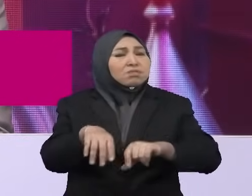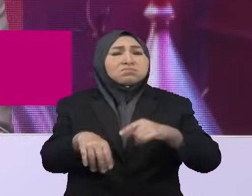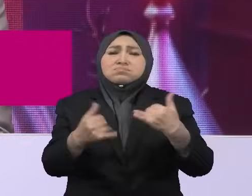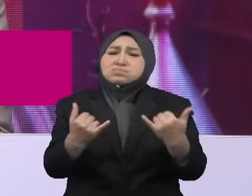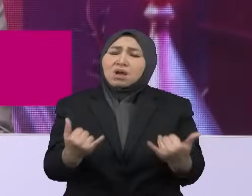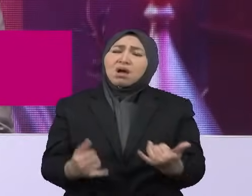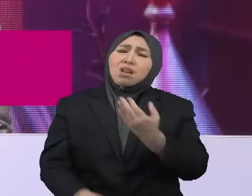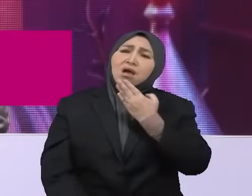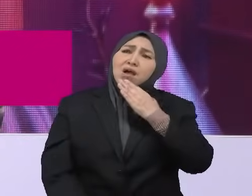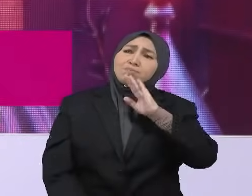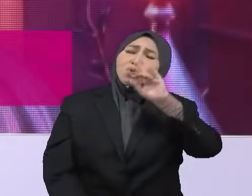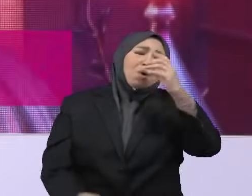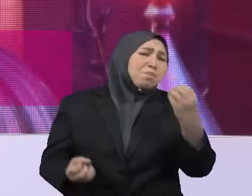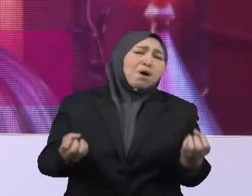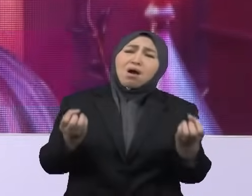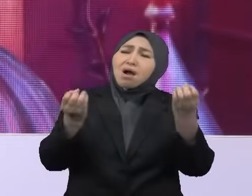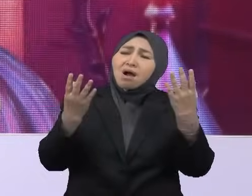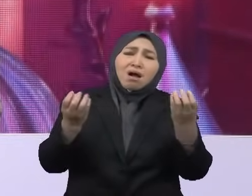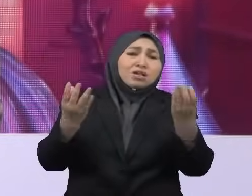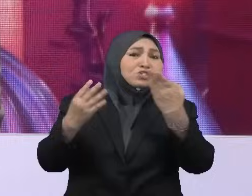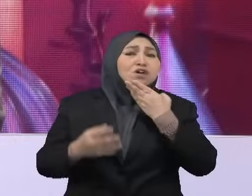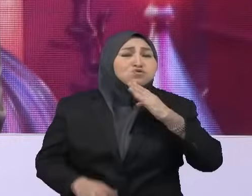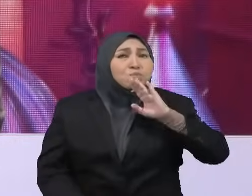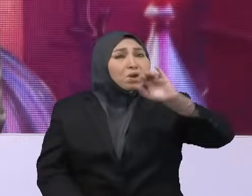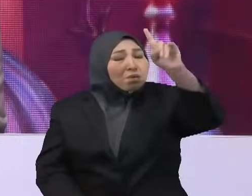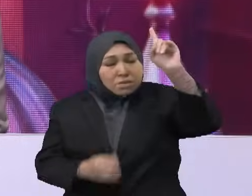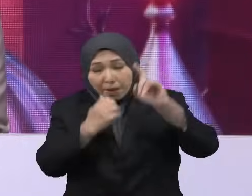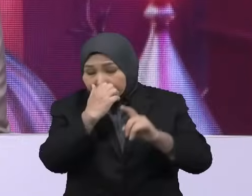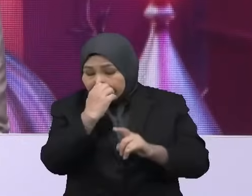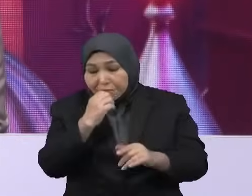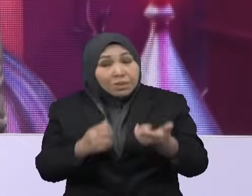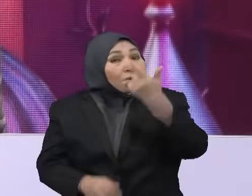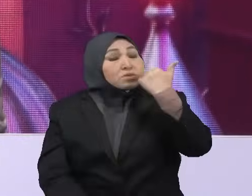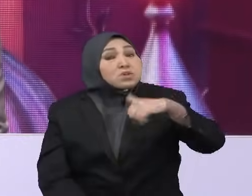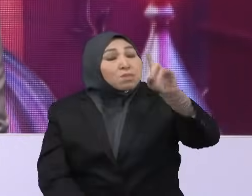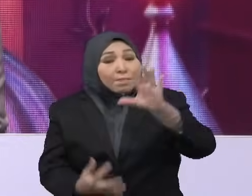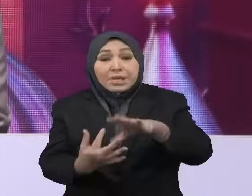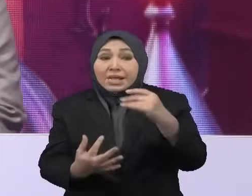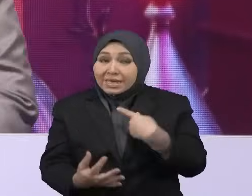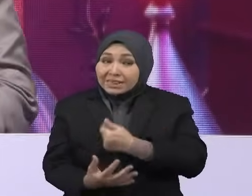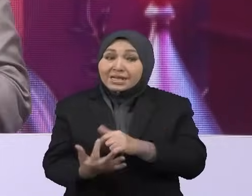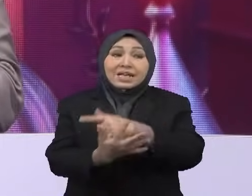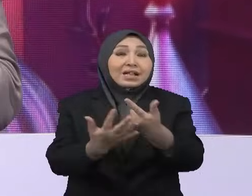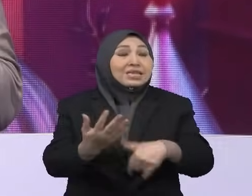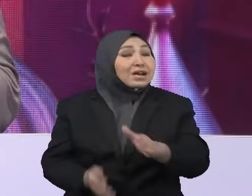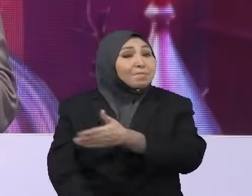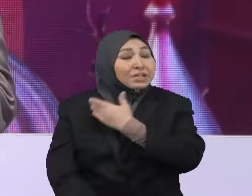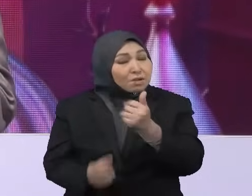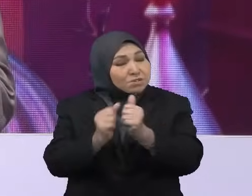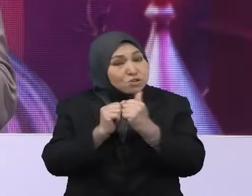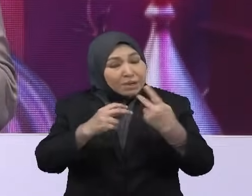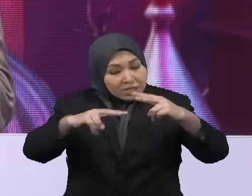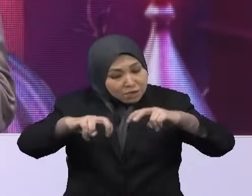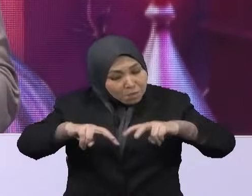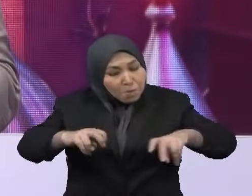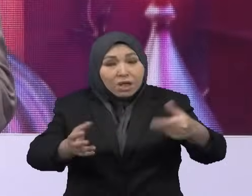ini. Alhamdulillah, banyak syukur pada Allah Subhanahu Wa Taala kerana Allah pilih kita di kalangan hamba-Nya untuk sama-sama kita mulang kaji,